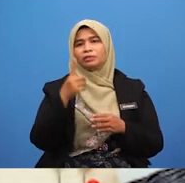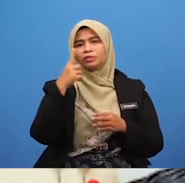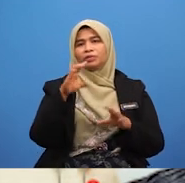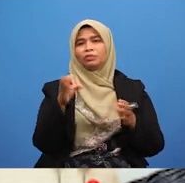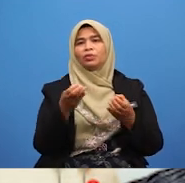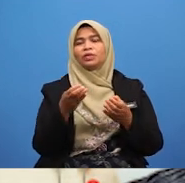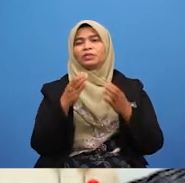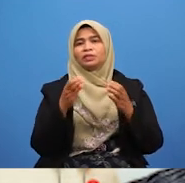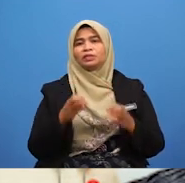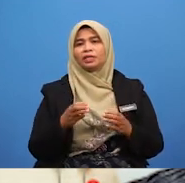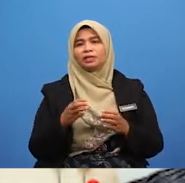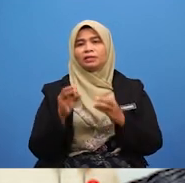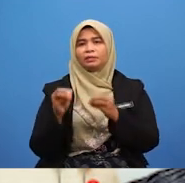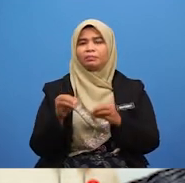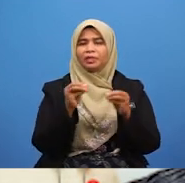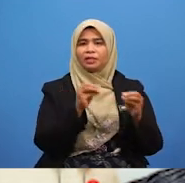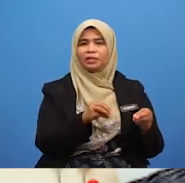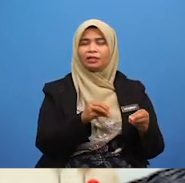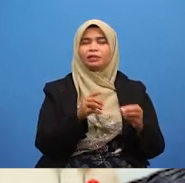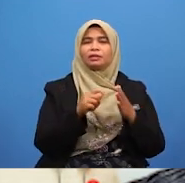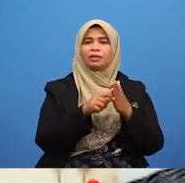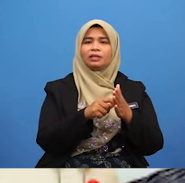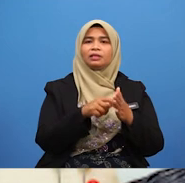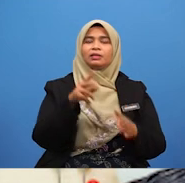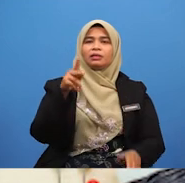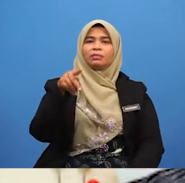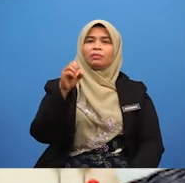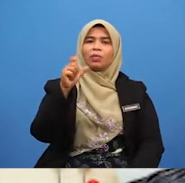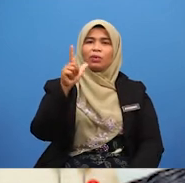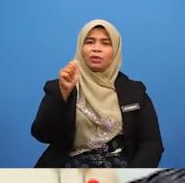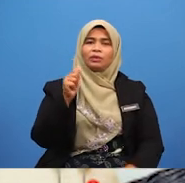membuat kaedah memindahkan tanda pola pada fabrik.